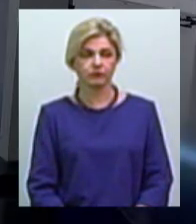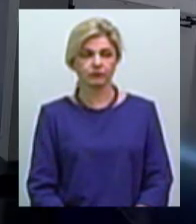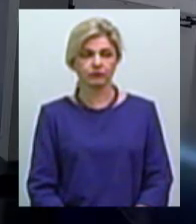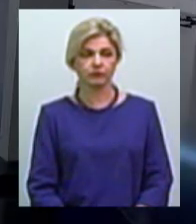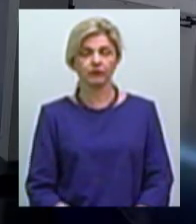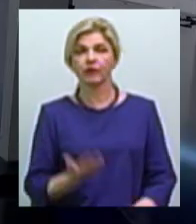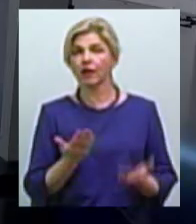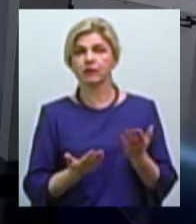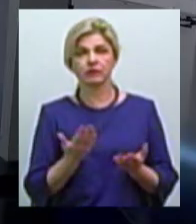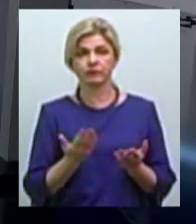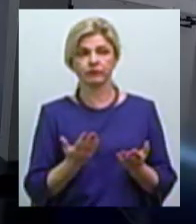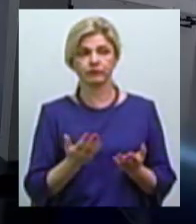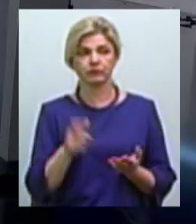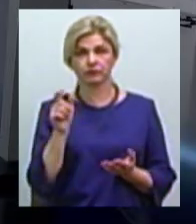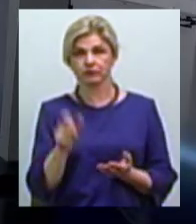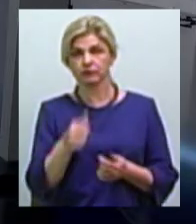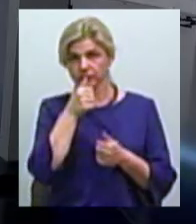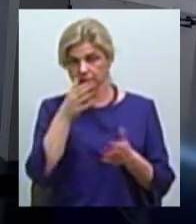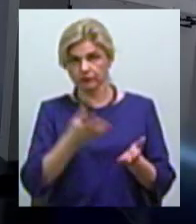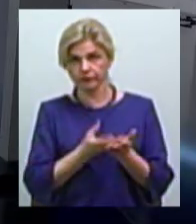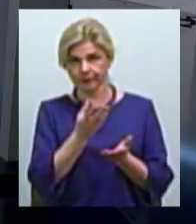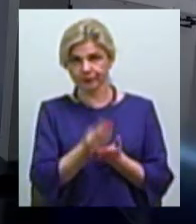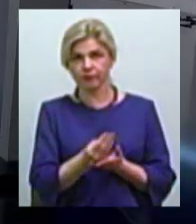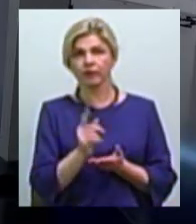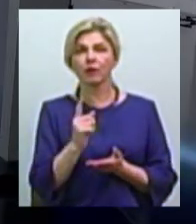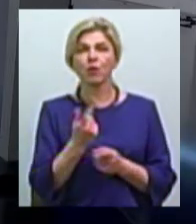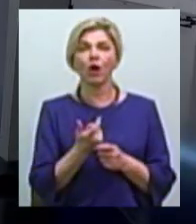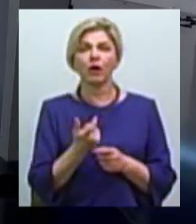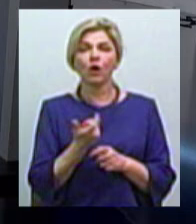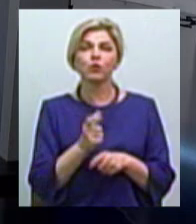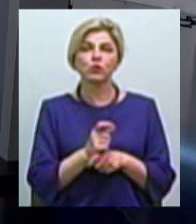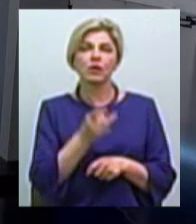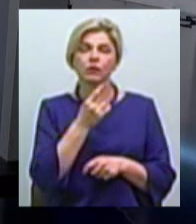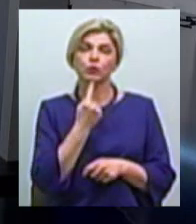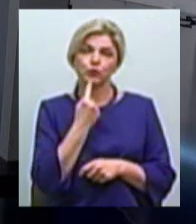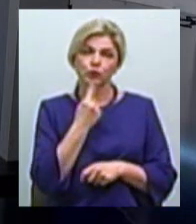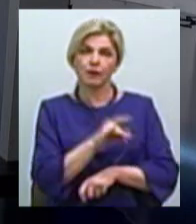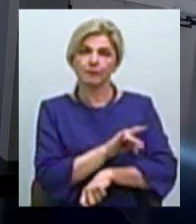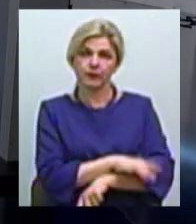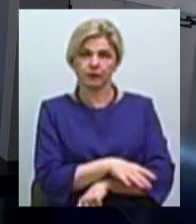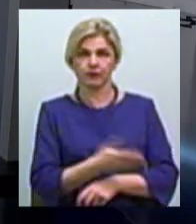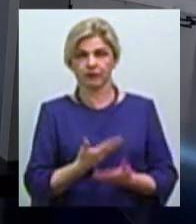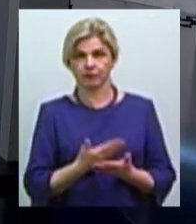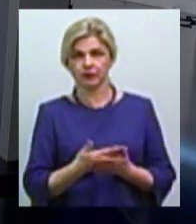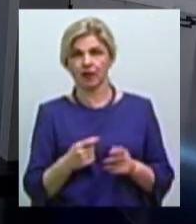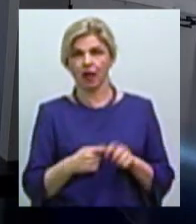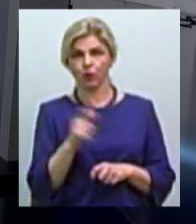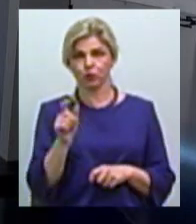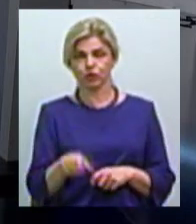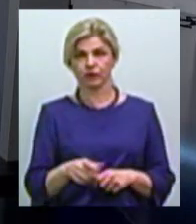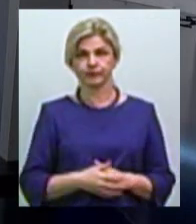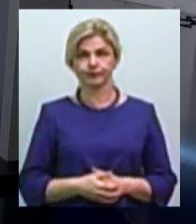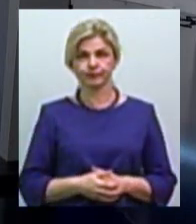якщо не може сплачувати, адже дуже бідний, наприклад, правопорушник, і з